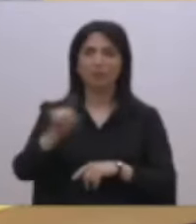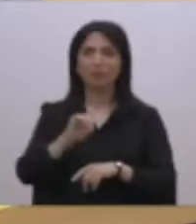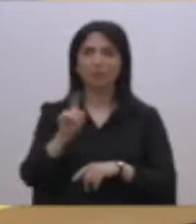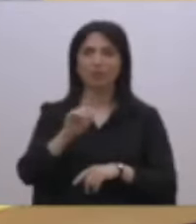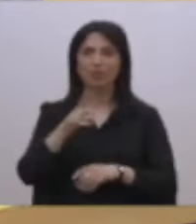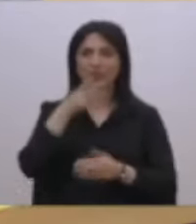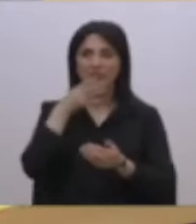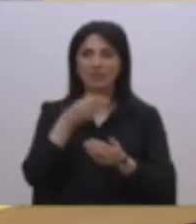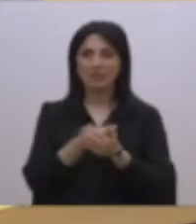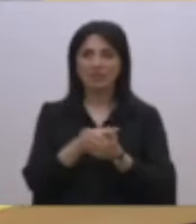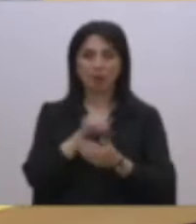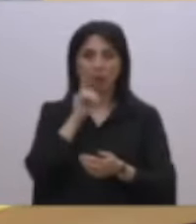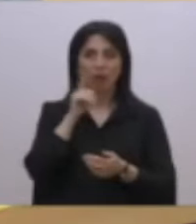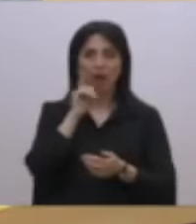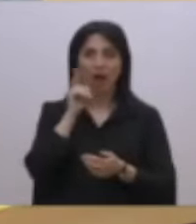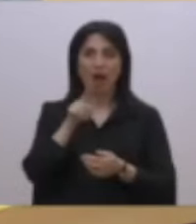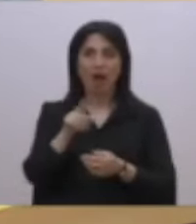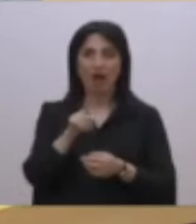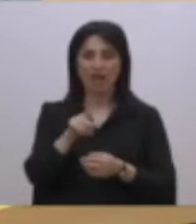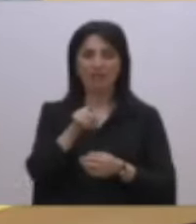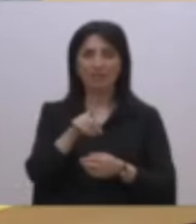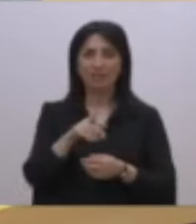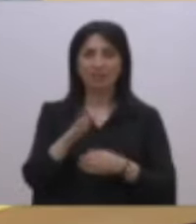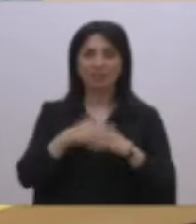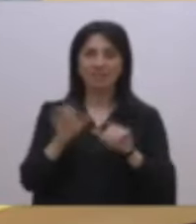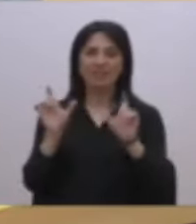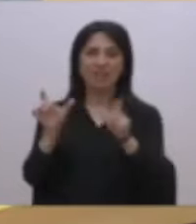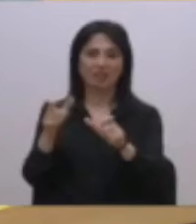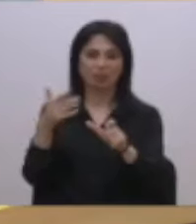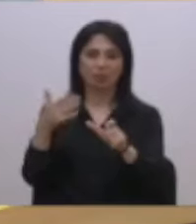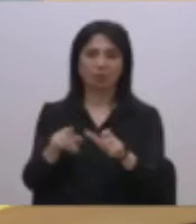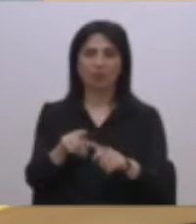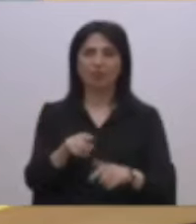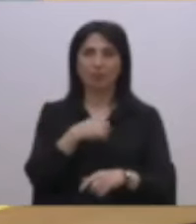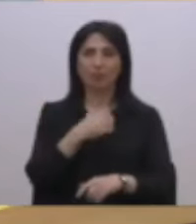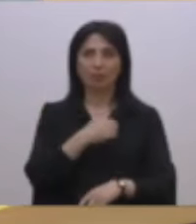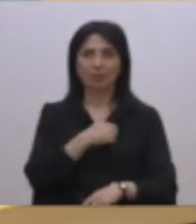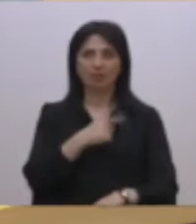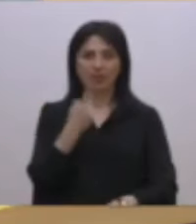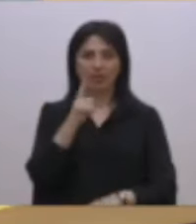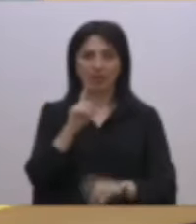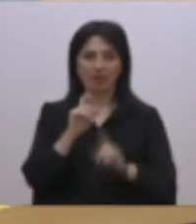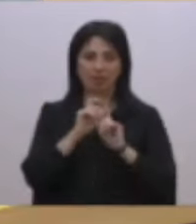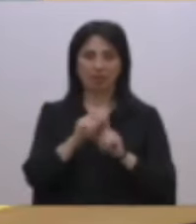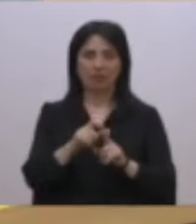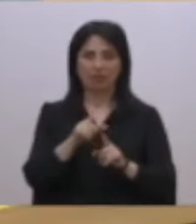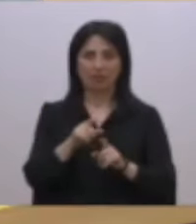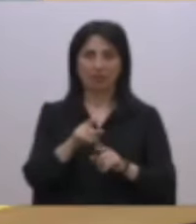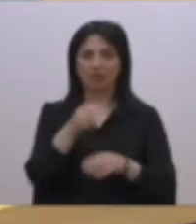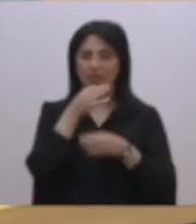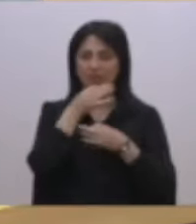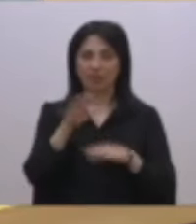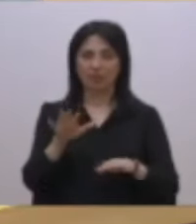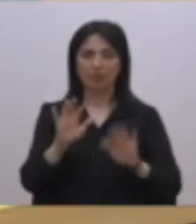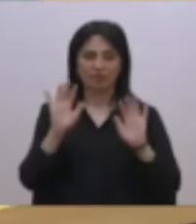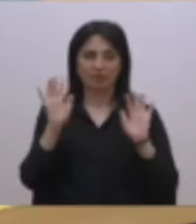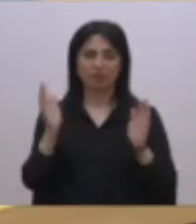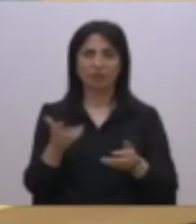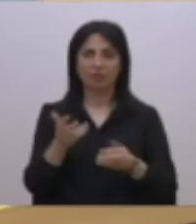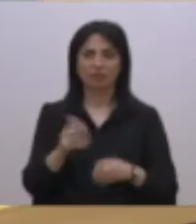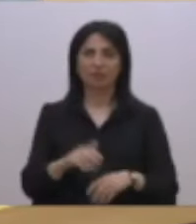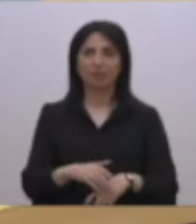რომ საკუთარი ახალგაზრდებისგან სანქცია დაეკისრა, მაგრამ მე მინდა ერთი რამე ვთქვა. ნებისმიერ